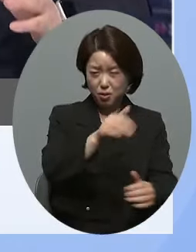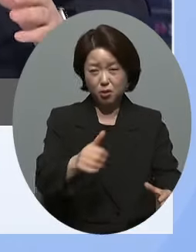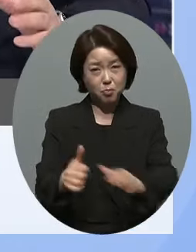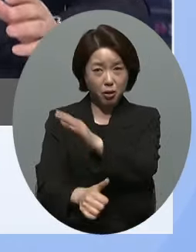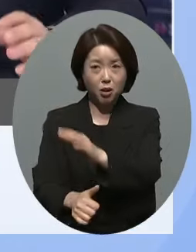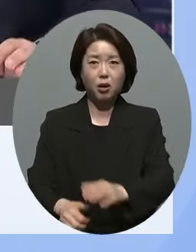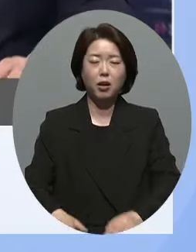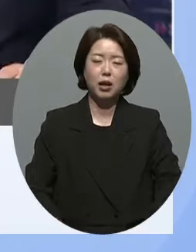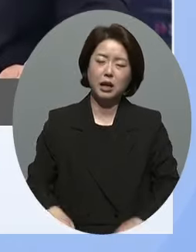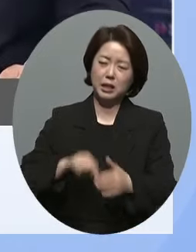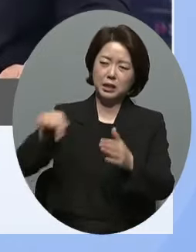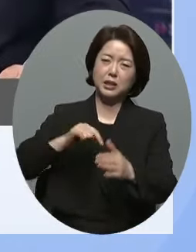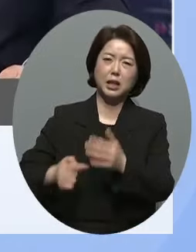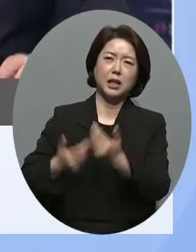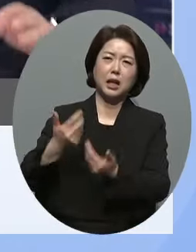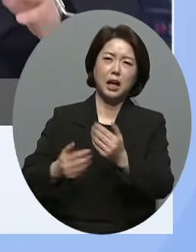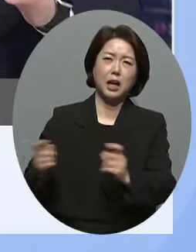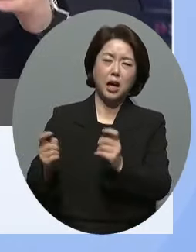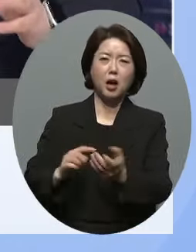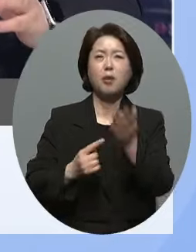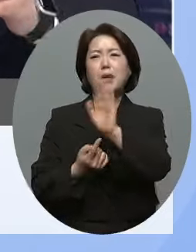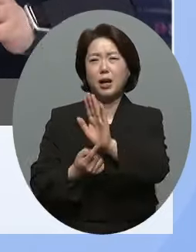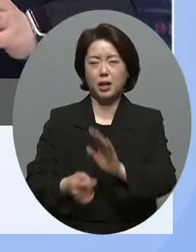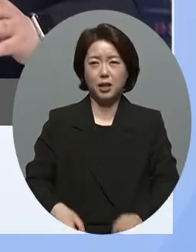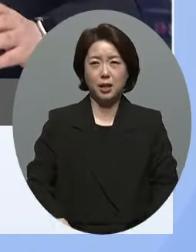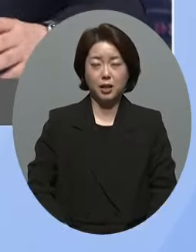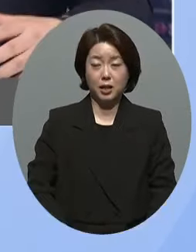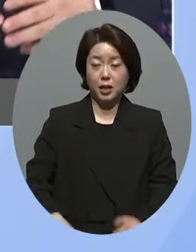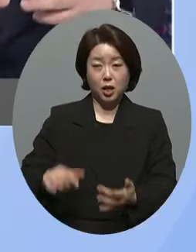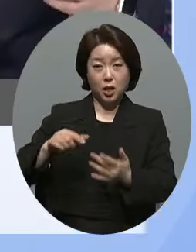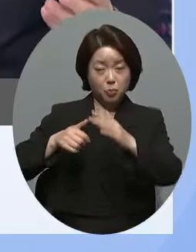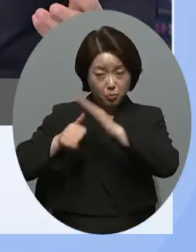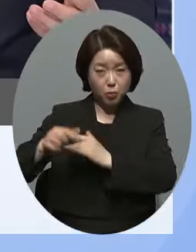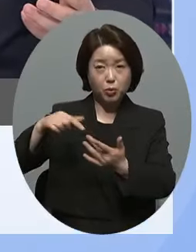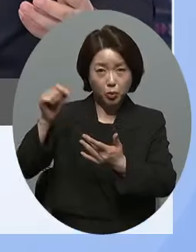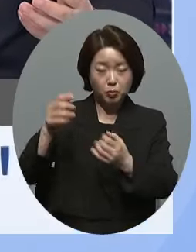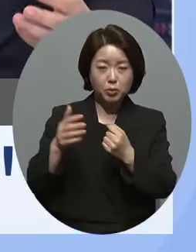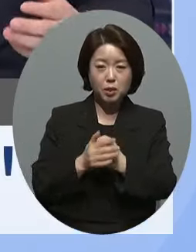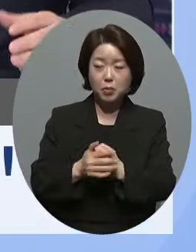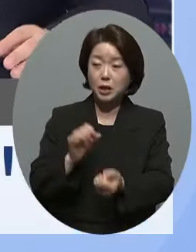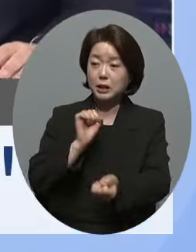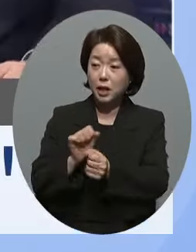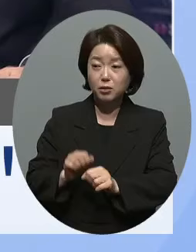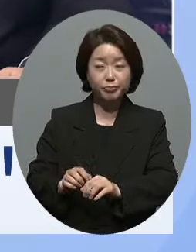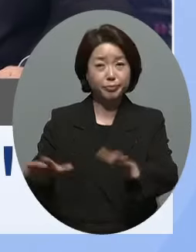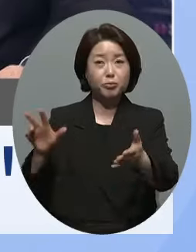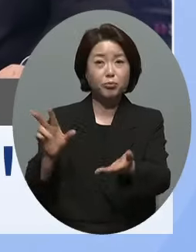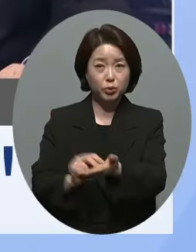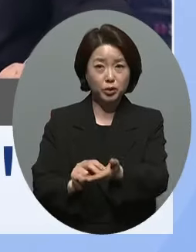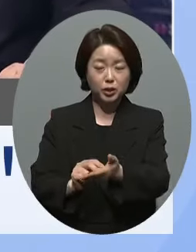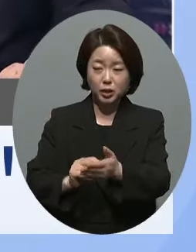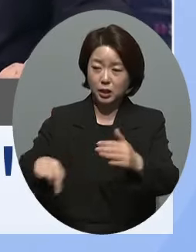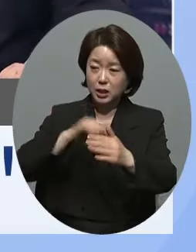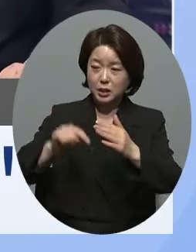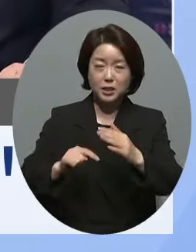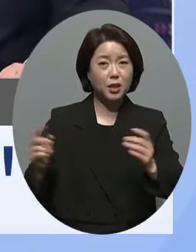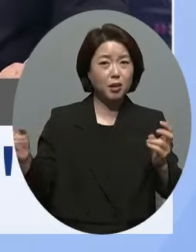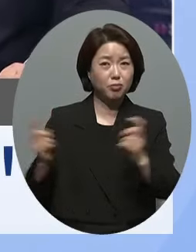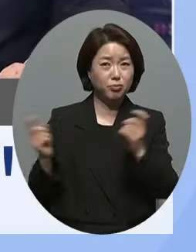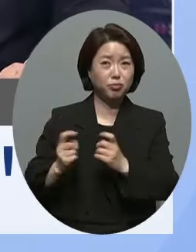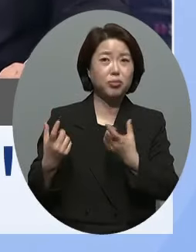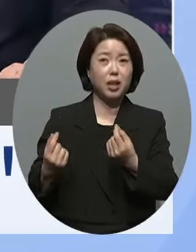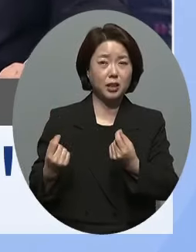결국은 집안 싸움으로 번지는 거거든요 그래서 원내대표 선출을 앞두고 오히려 다른 곳으로 퍼지는 예 듯 그래서 상당히 지안 싸움으로 보이기 때문에